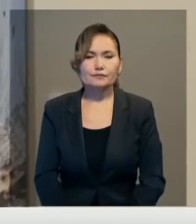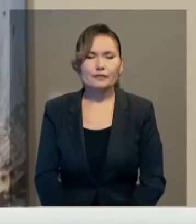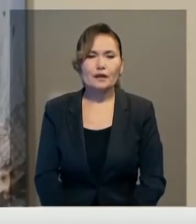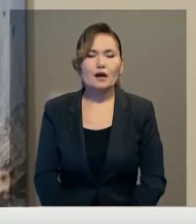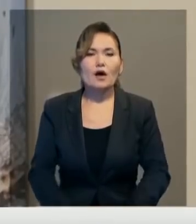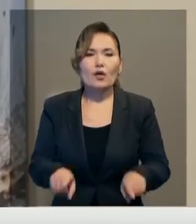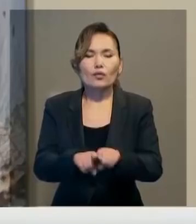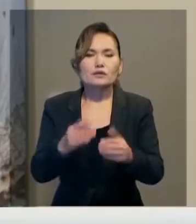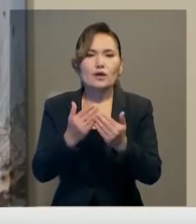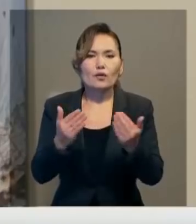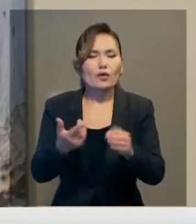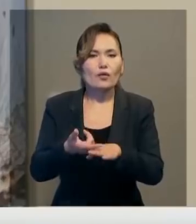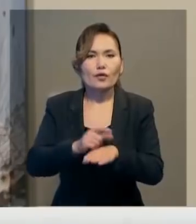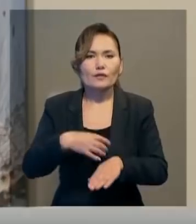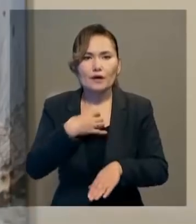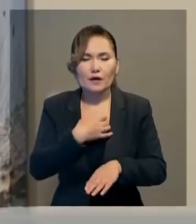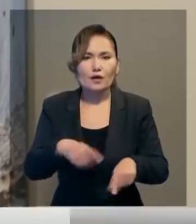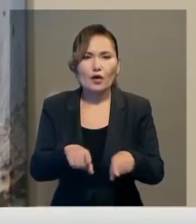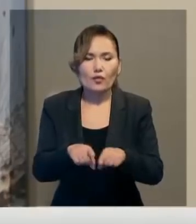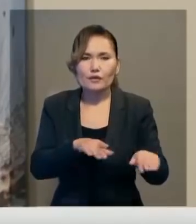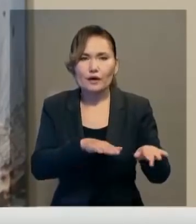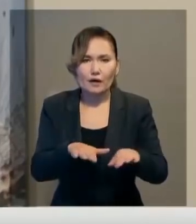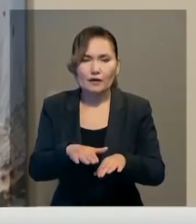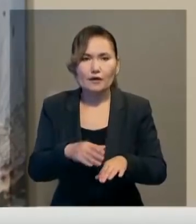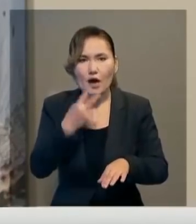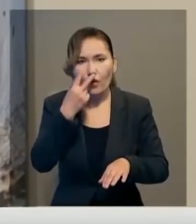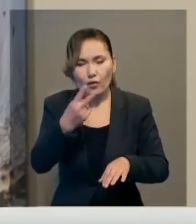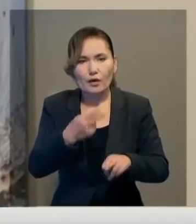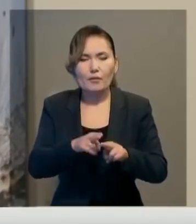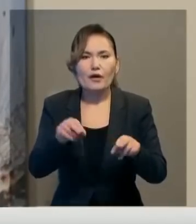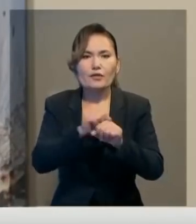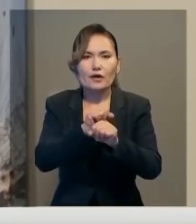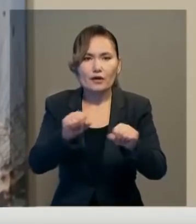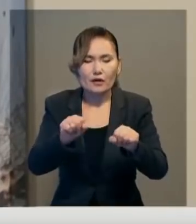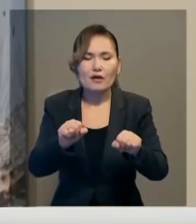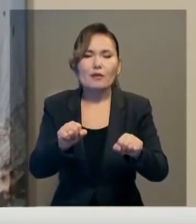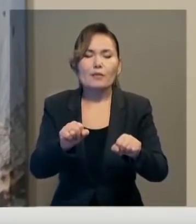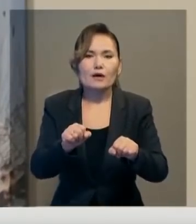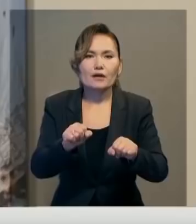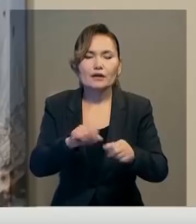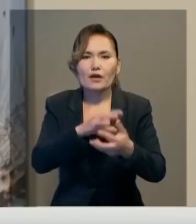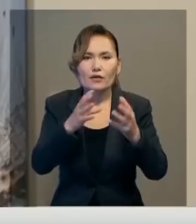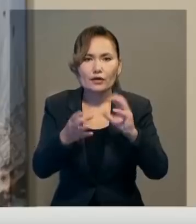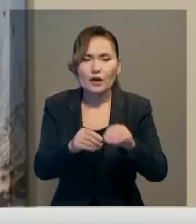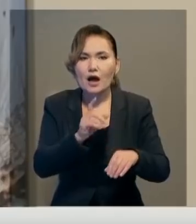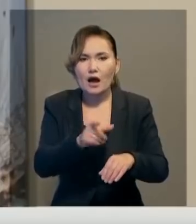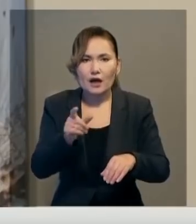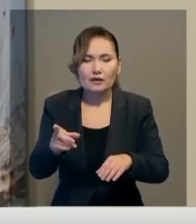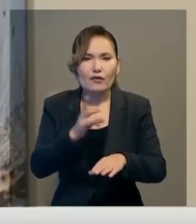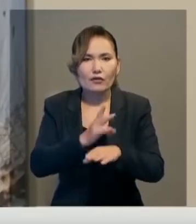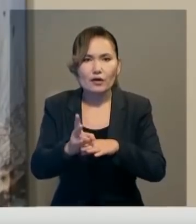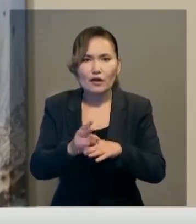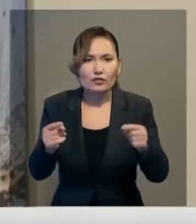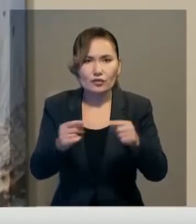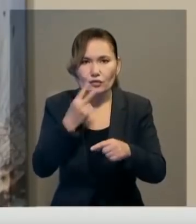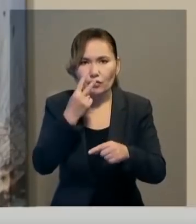Мұндай көрмелердің маңызы зор. Өйткені осындай шаралар арқылы ядролық сынақтың адамзатқа және қоршаған ортаға тигізетін зиянын анық